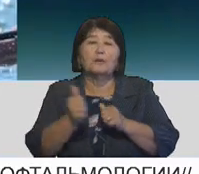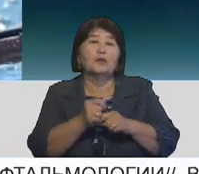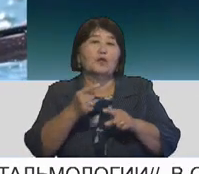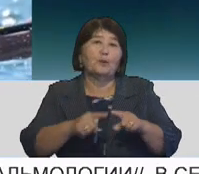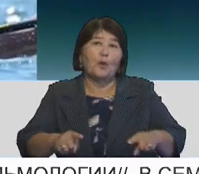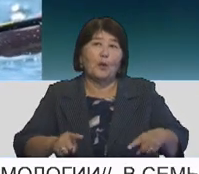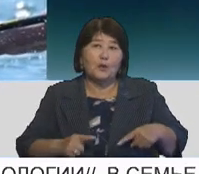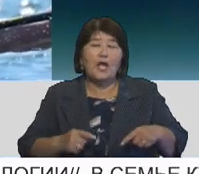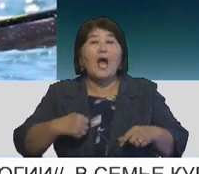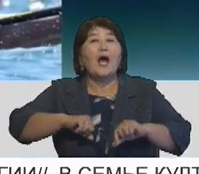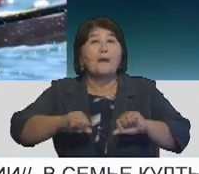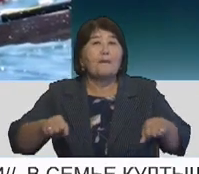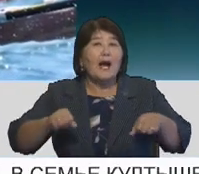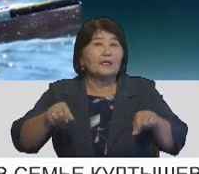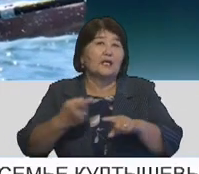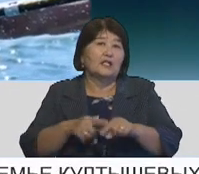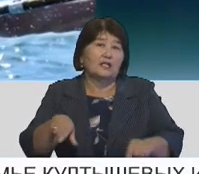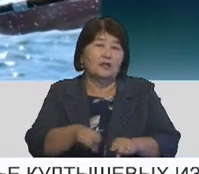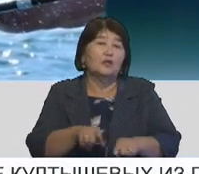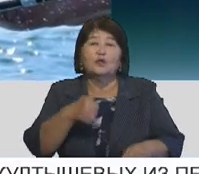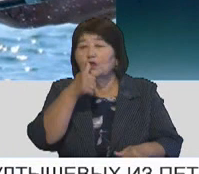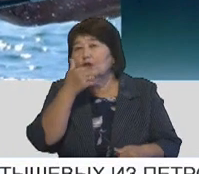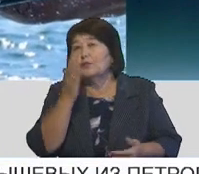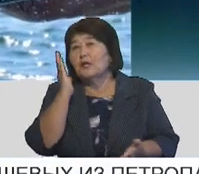полуфинал. Байдарочник Бекарас Раматулла тоже